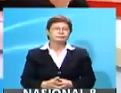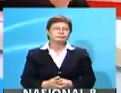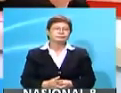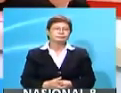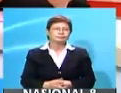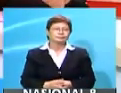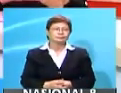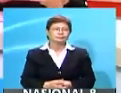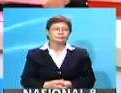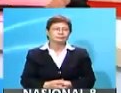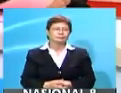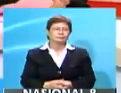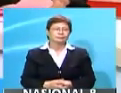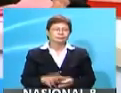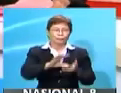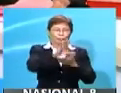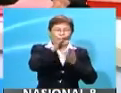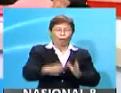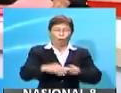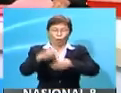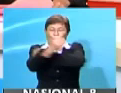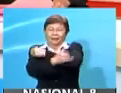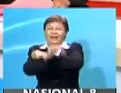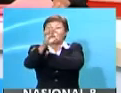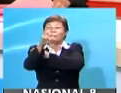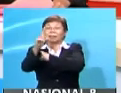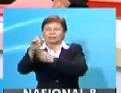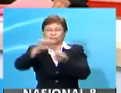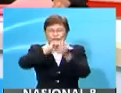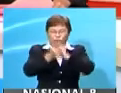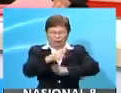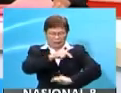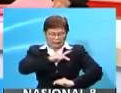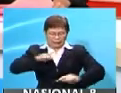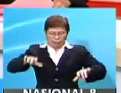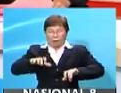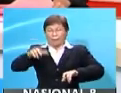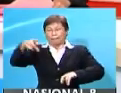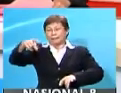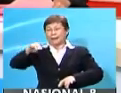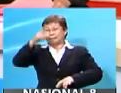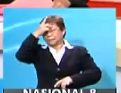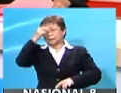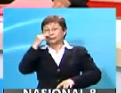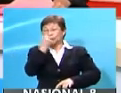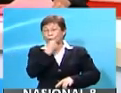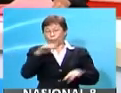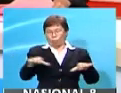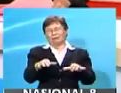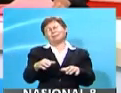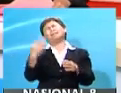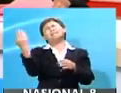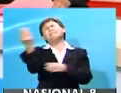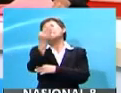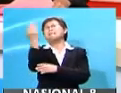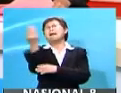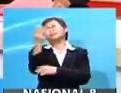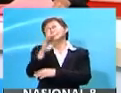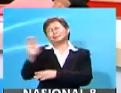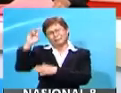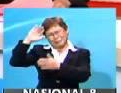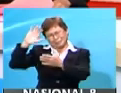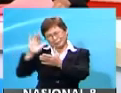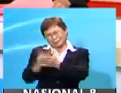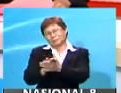Badawi pelabur-pelabur asing di Malaysia berpendapat rombakan kabinet yang dibuat Perdana Menteri semalam bukanlah perkara luar biasa malah mereka